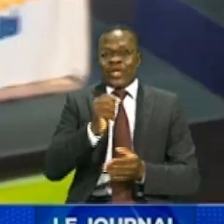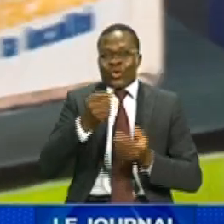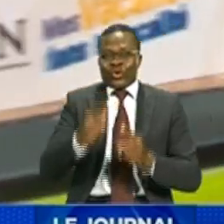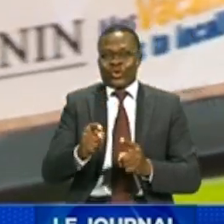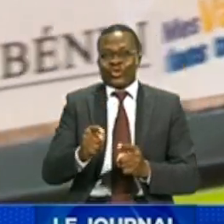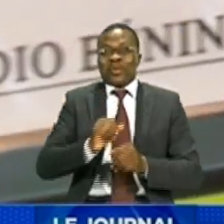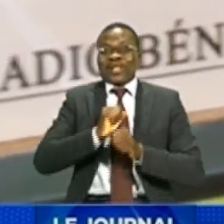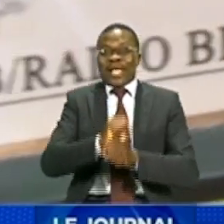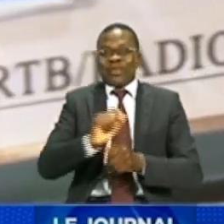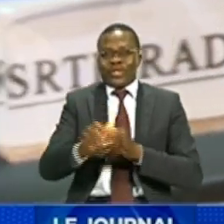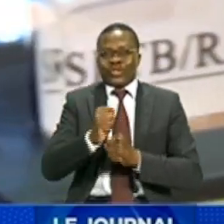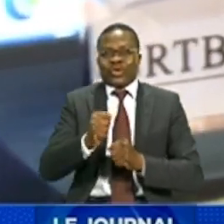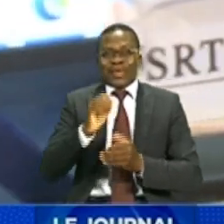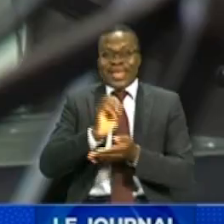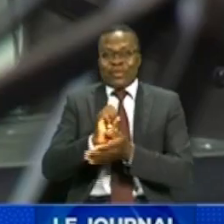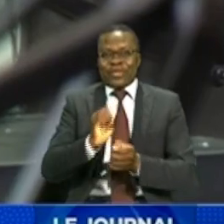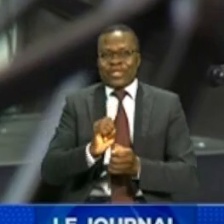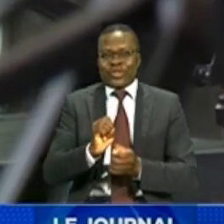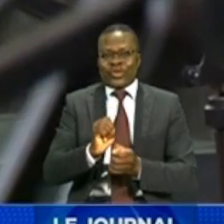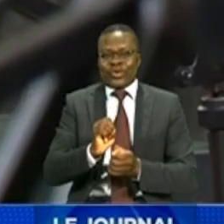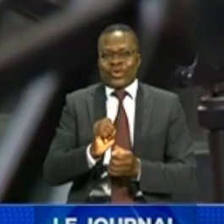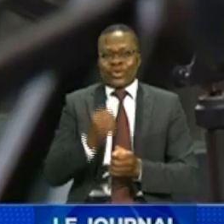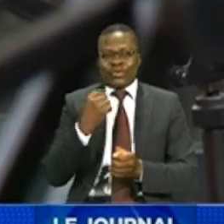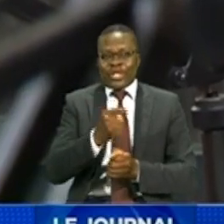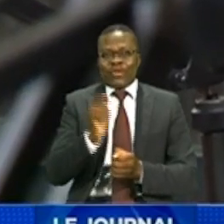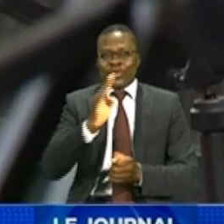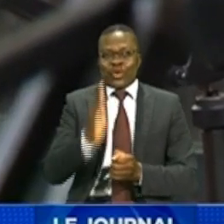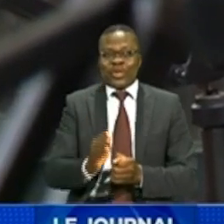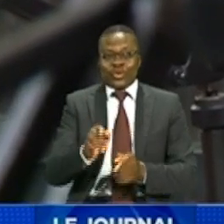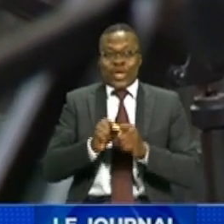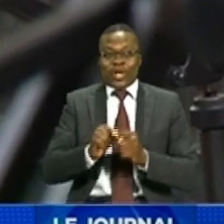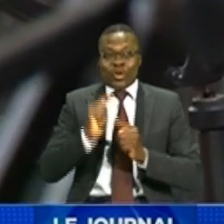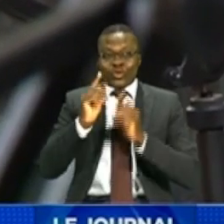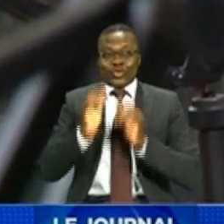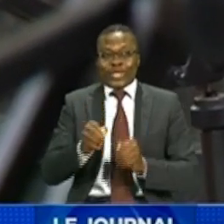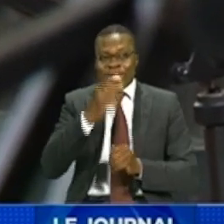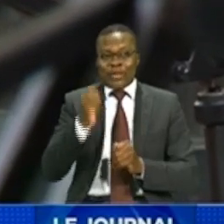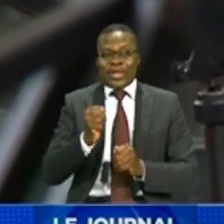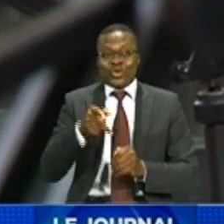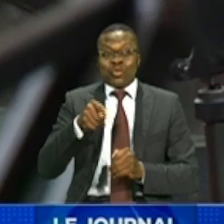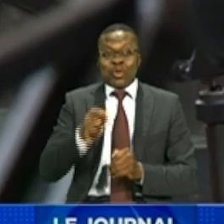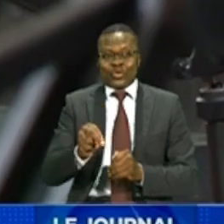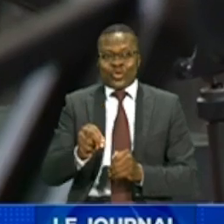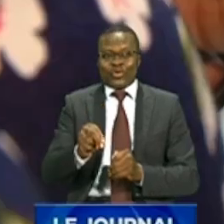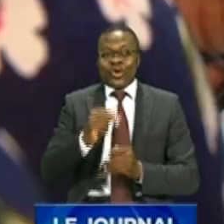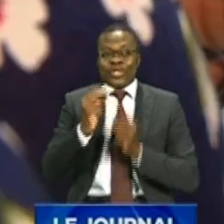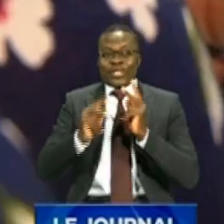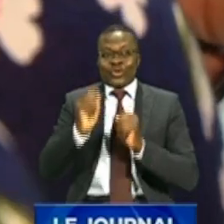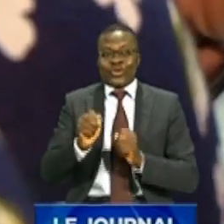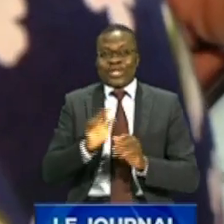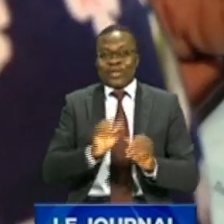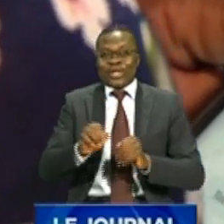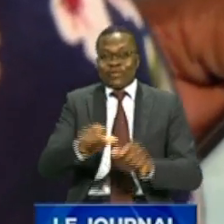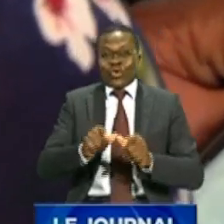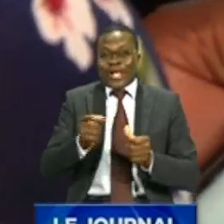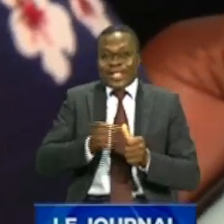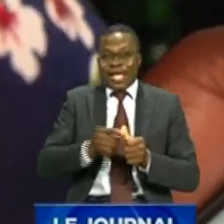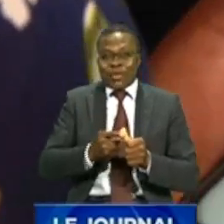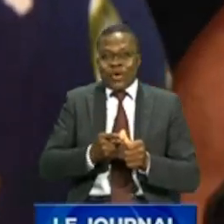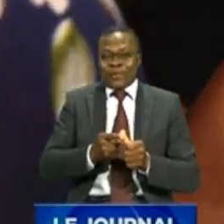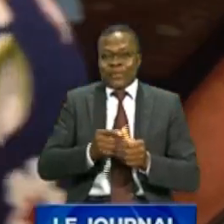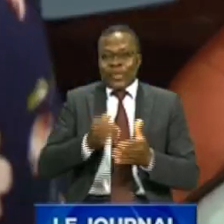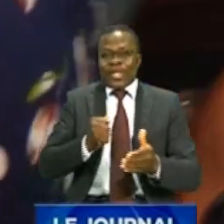déroule habituellement l'émission. Je révèle aux Béninois d'abord comme touristes, parce que pour Port-Novo, c'est du tourisme local d'abord,